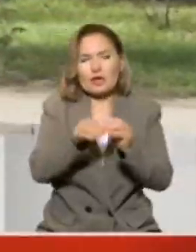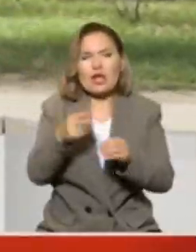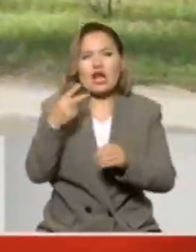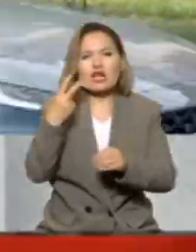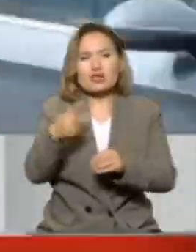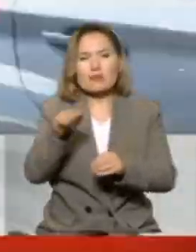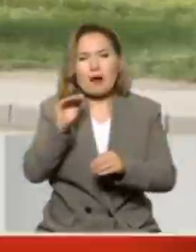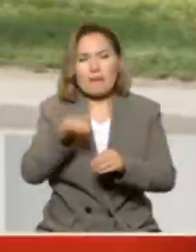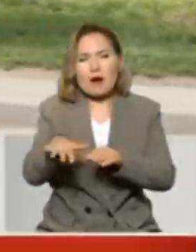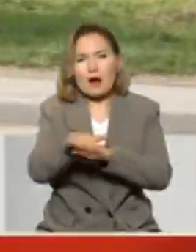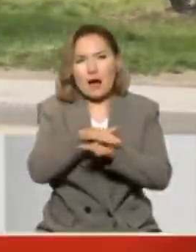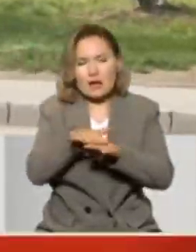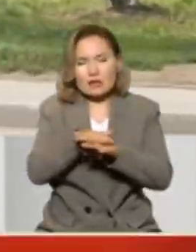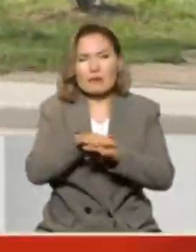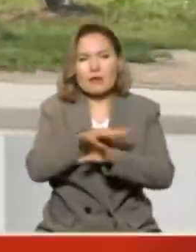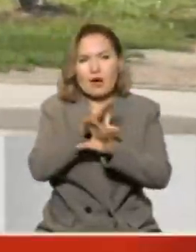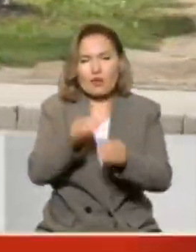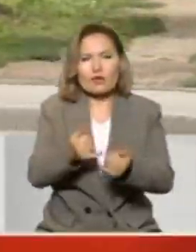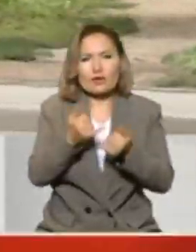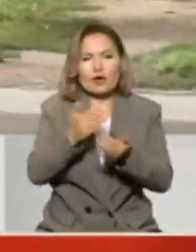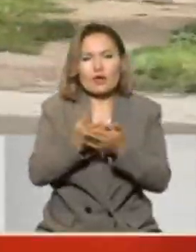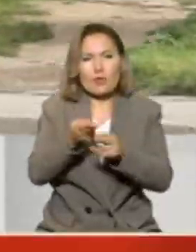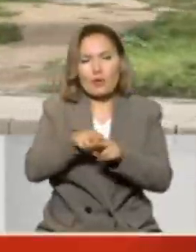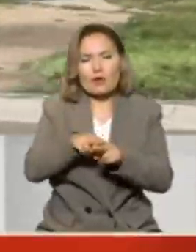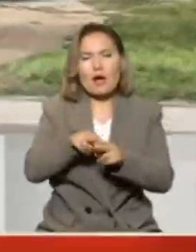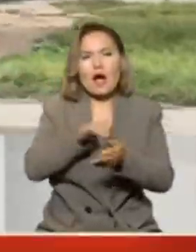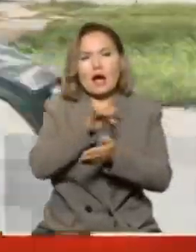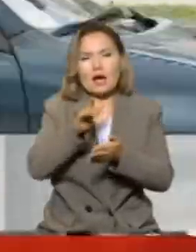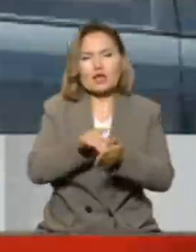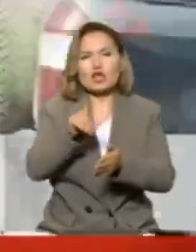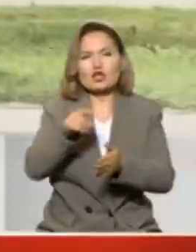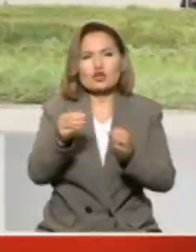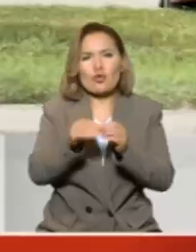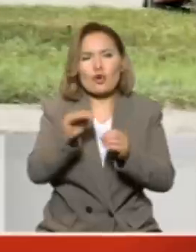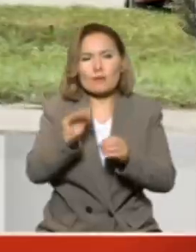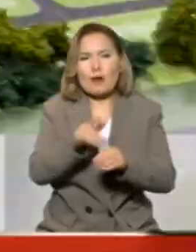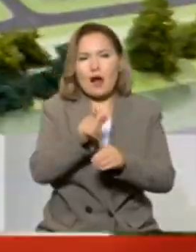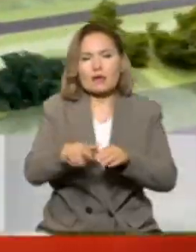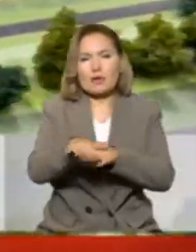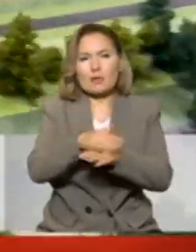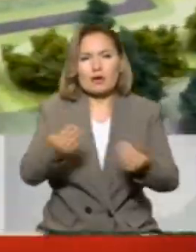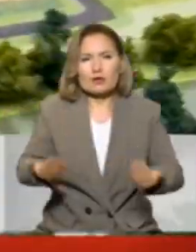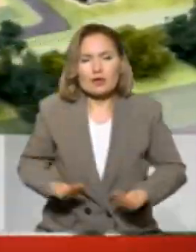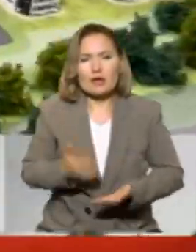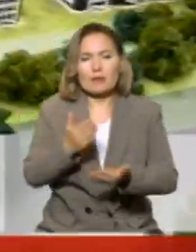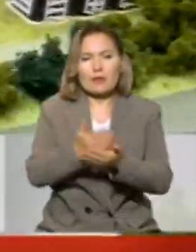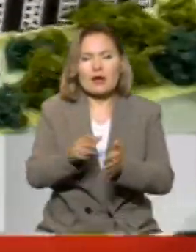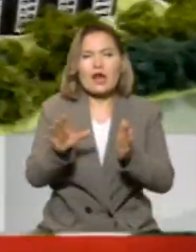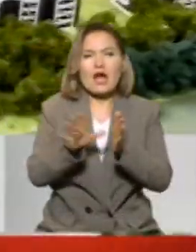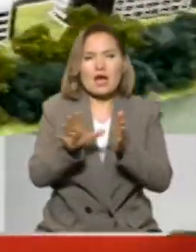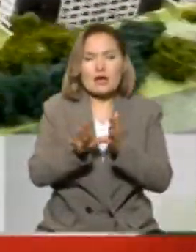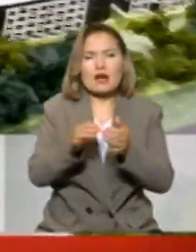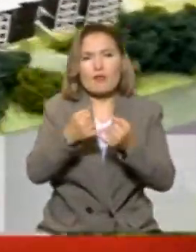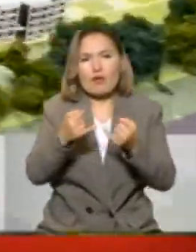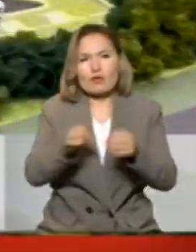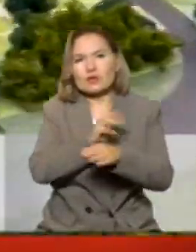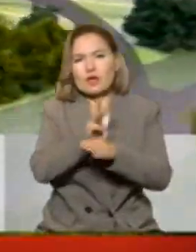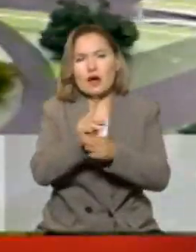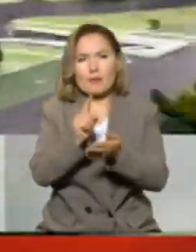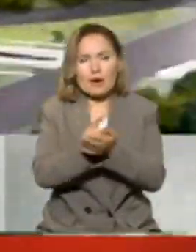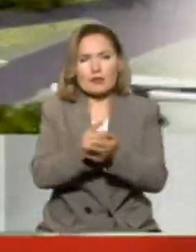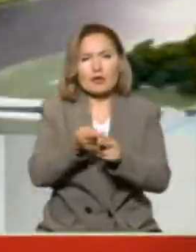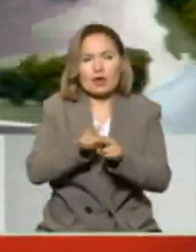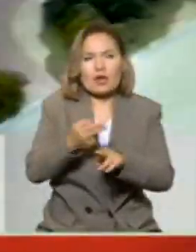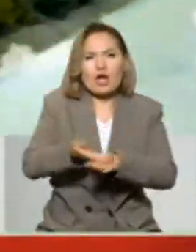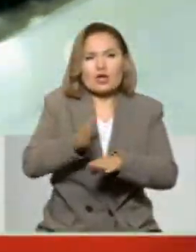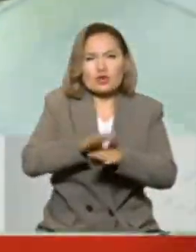мың адамға шақталған. Ал қазір бұл қалада 110 мыңнан астам адам тұрып жатыр, яғни инженерлік желілер жеткіліксіз, жүктемесі